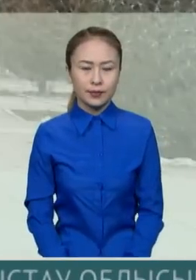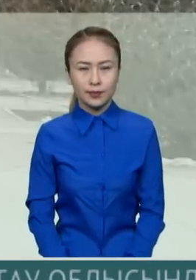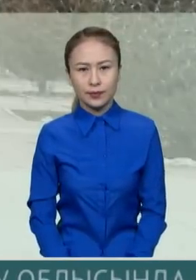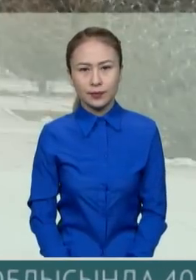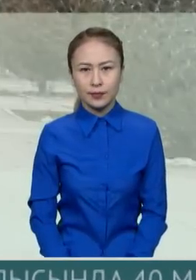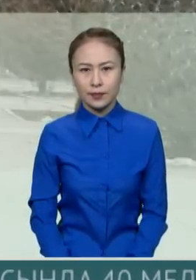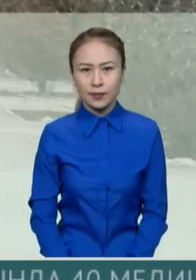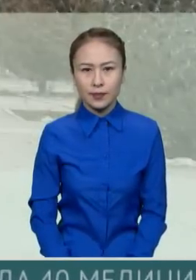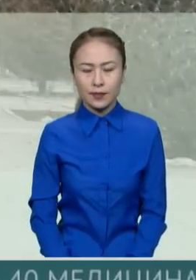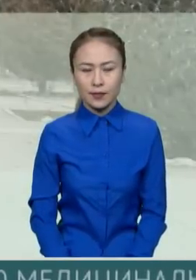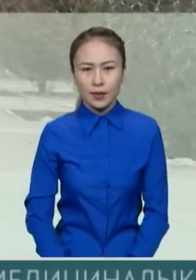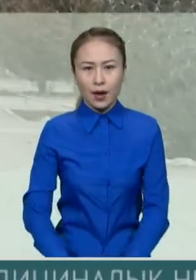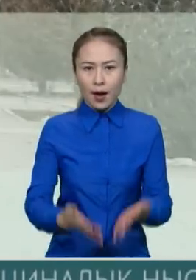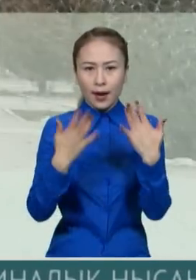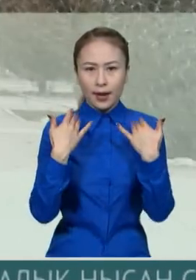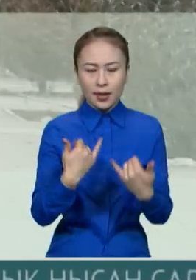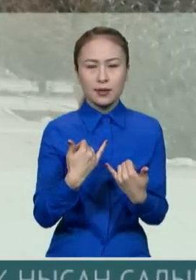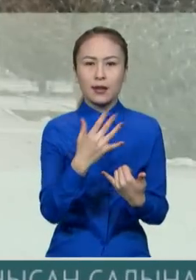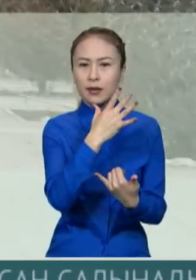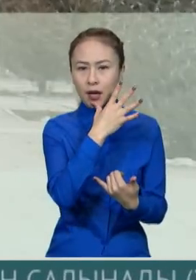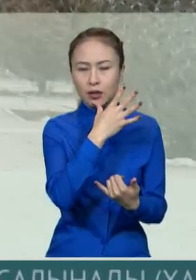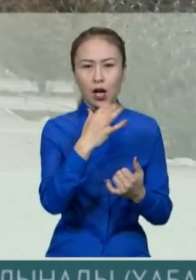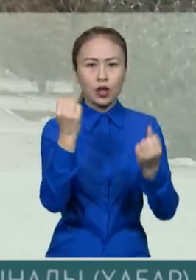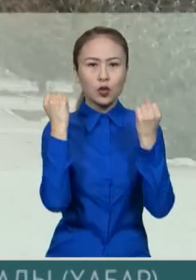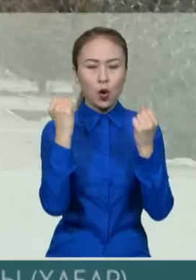Қазіргі таңда негізгі жобасы дайын, типтік жобасы дайын.